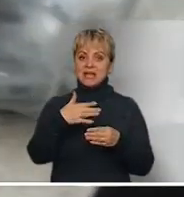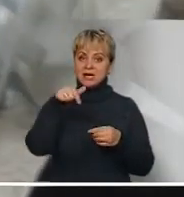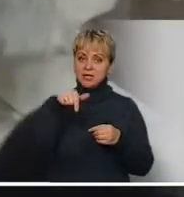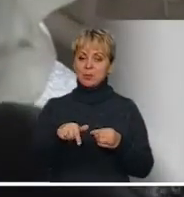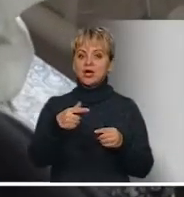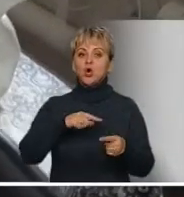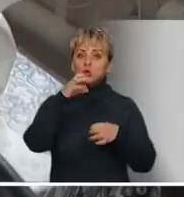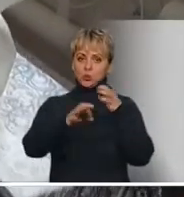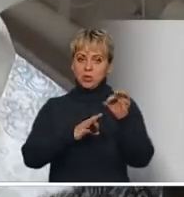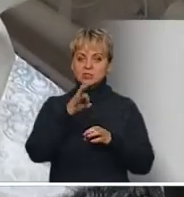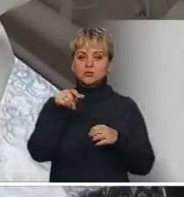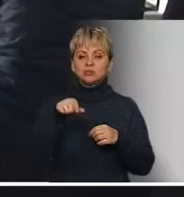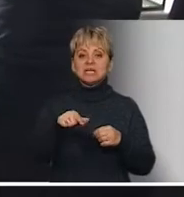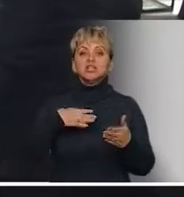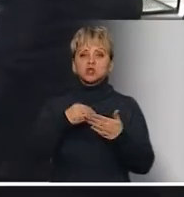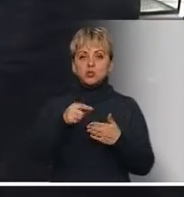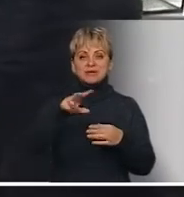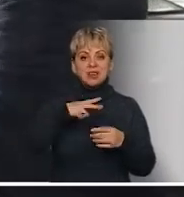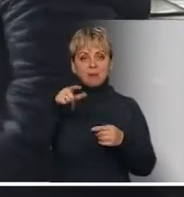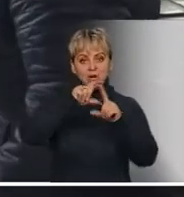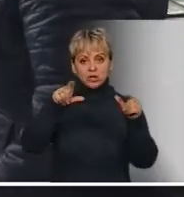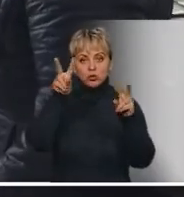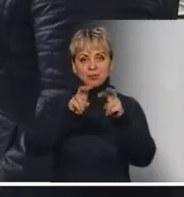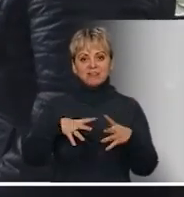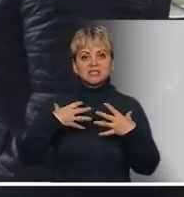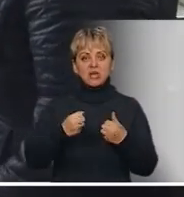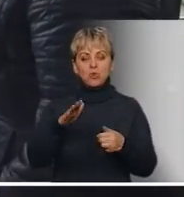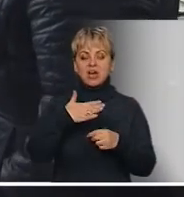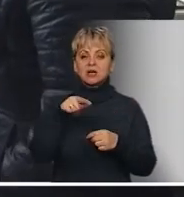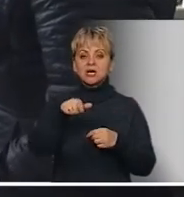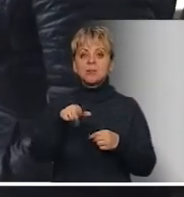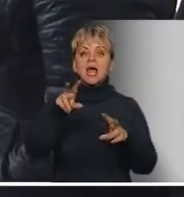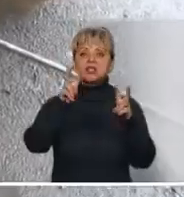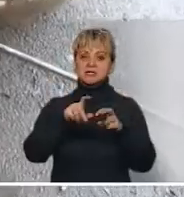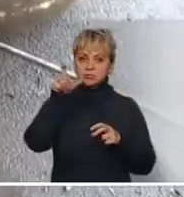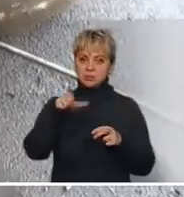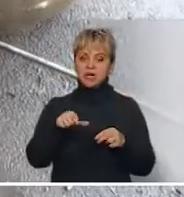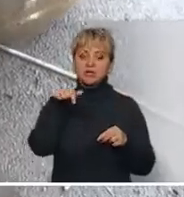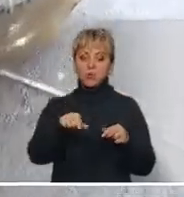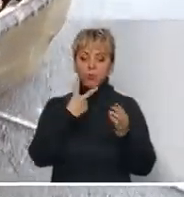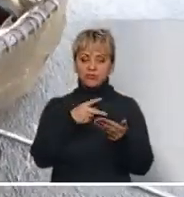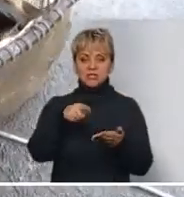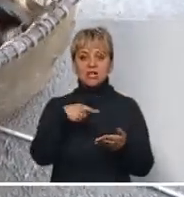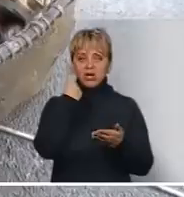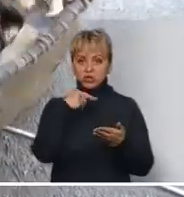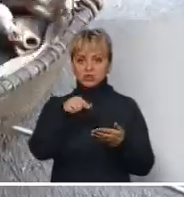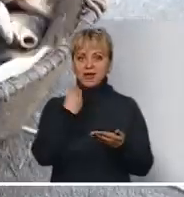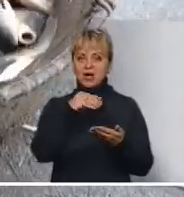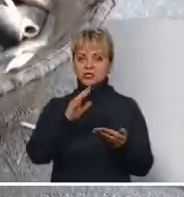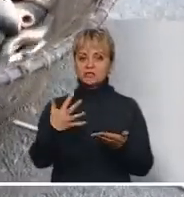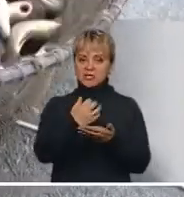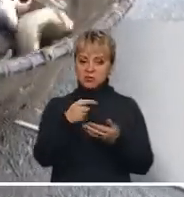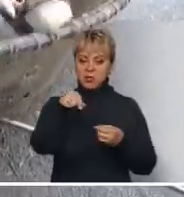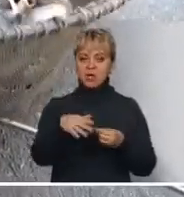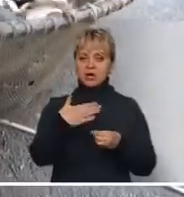живым серебряным товаром круглосуточный. В собственной лаборатории проверяется здоровье рыб, а инспектор и в натуре может оценить